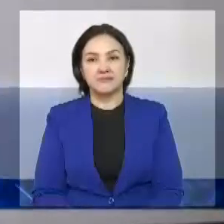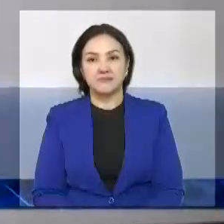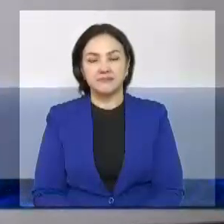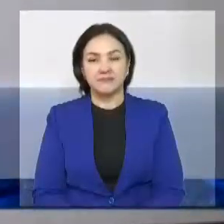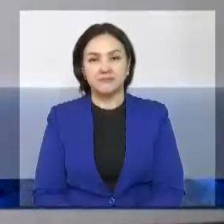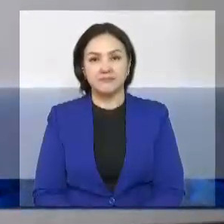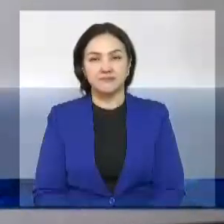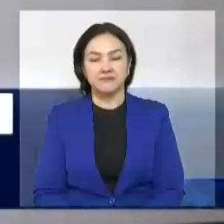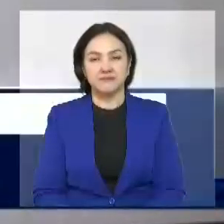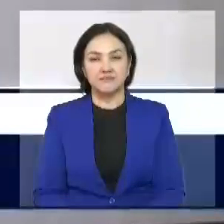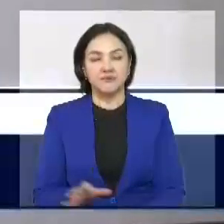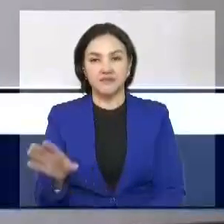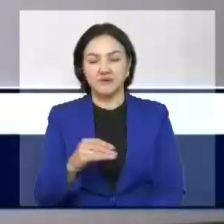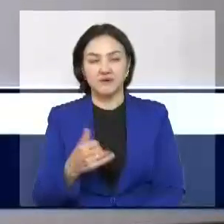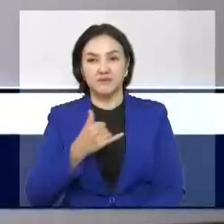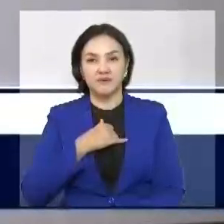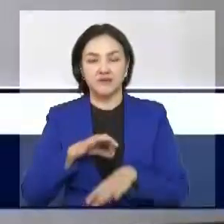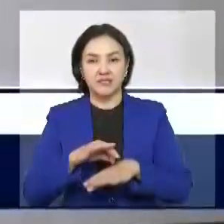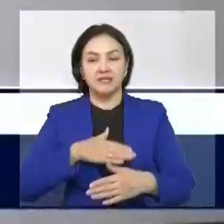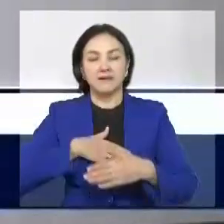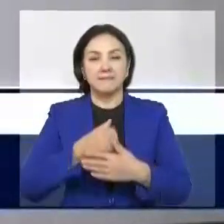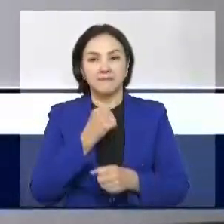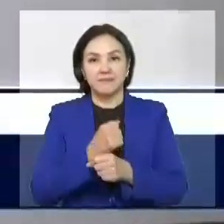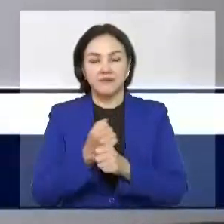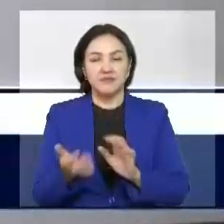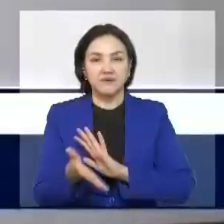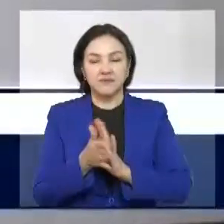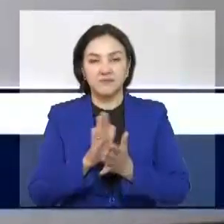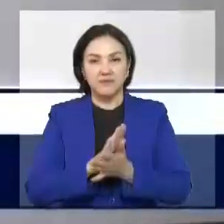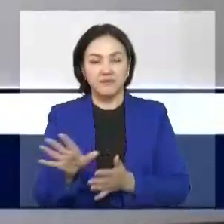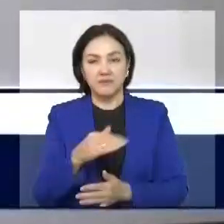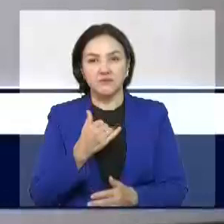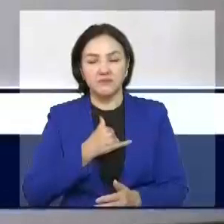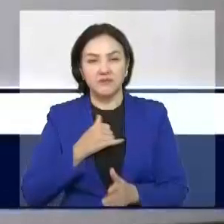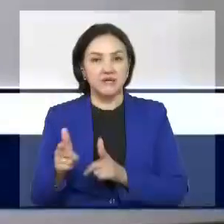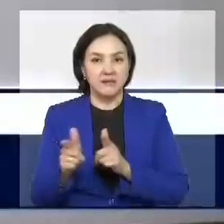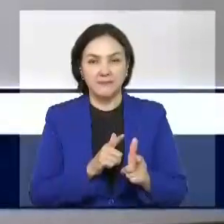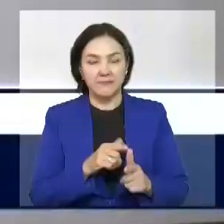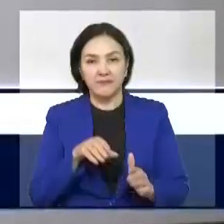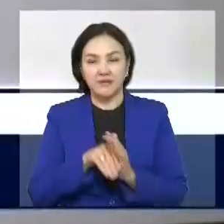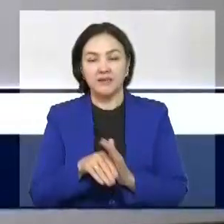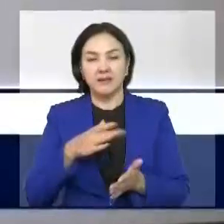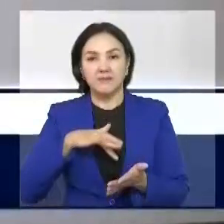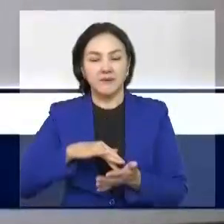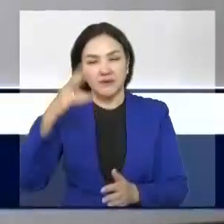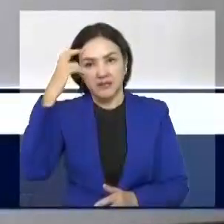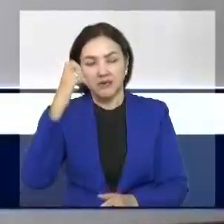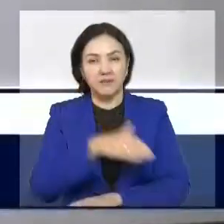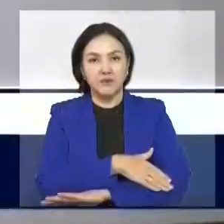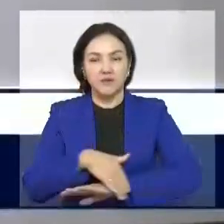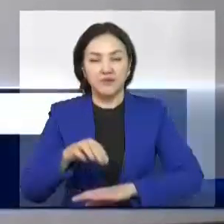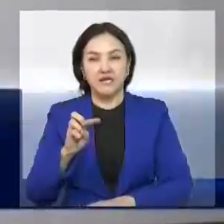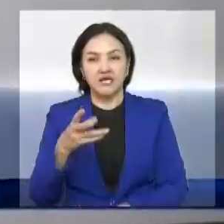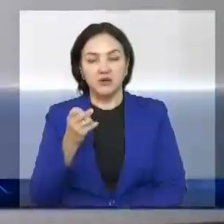проверку на всех участках у нас идут активные работы все договоры с подрядчиками у нас готовы добавок по городу Канда по улицам Белик